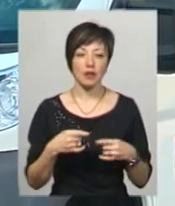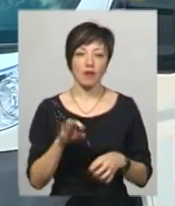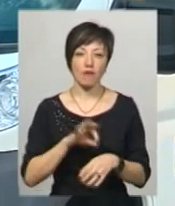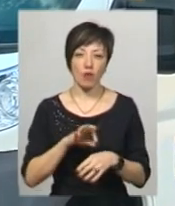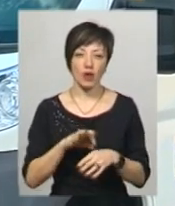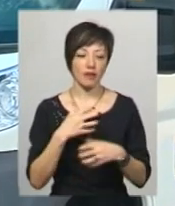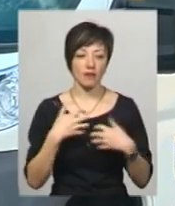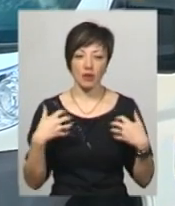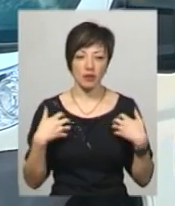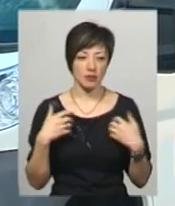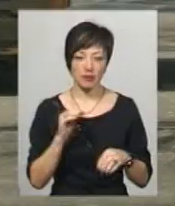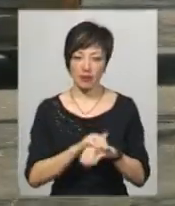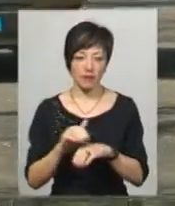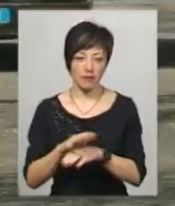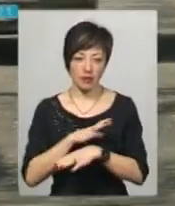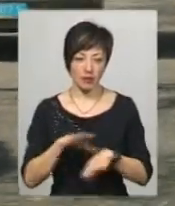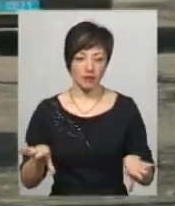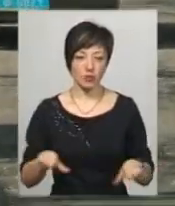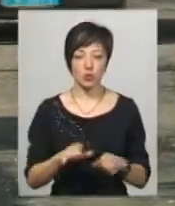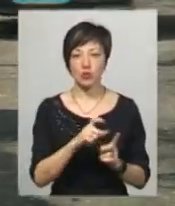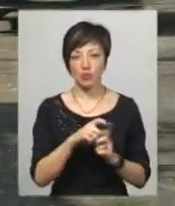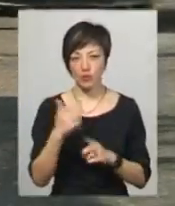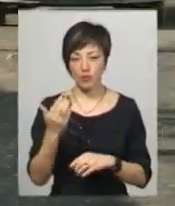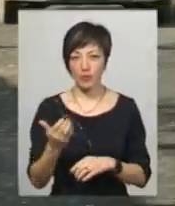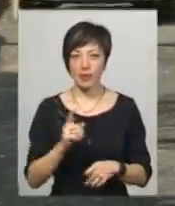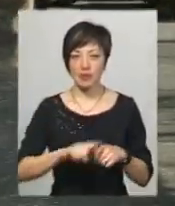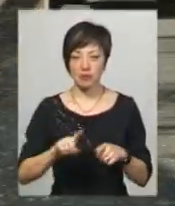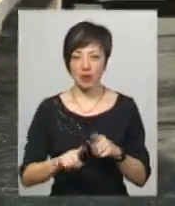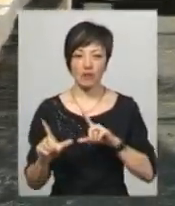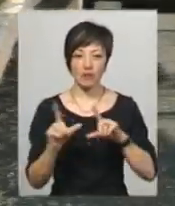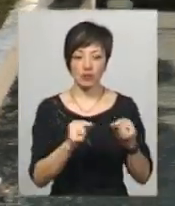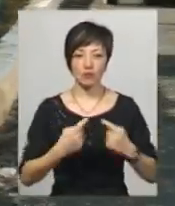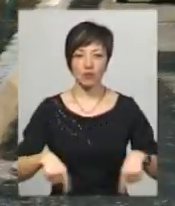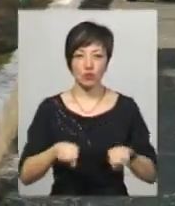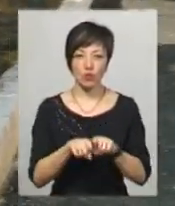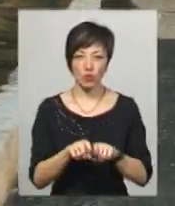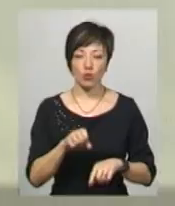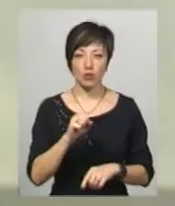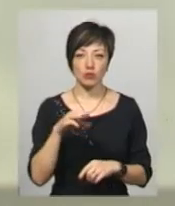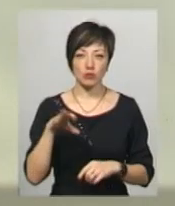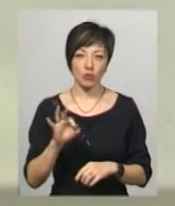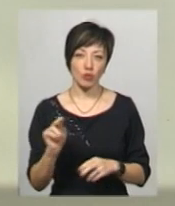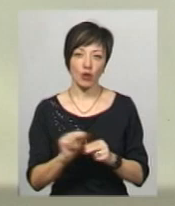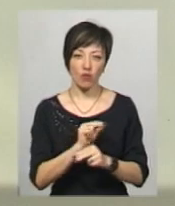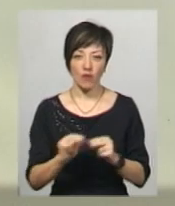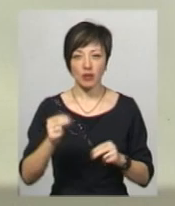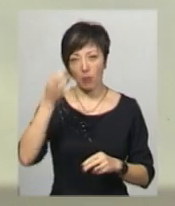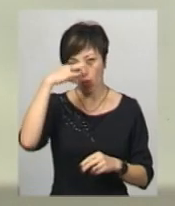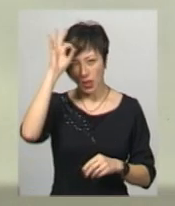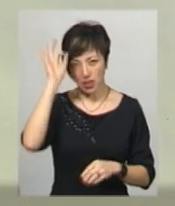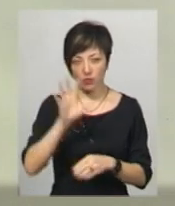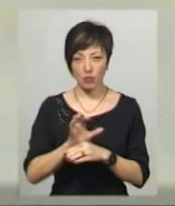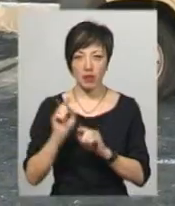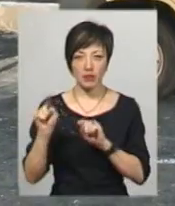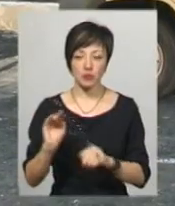Хворих тварин не виявлено. За словами Олексія Дяка, незабаром вирушать в зону операції об'єднаних сил, аби лікувати поліцейських собак